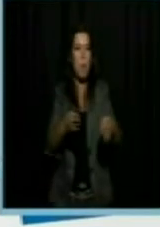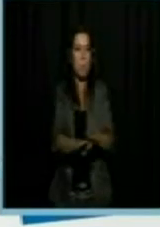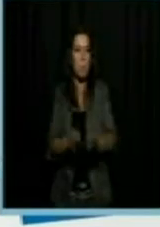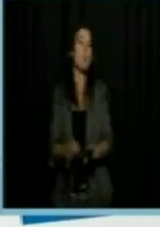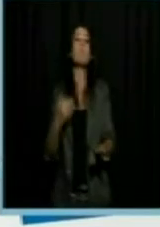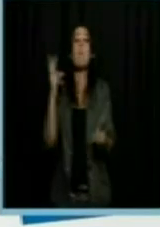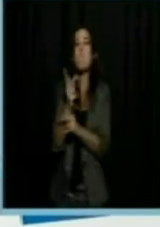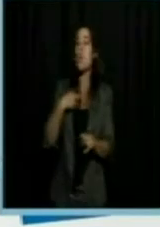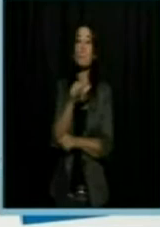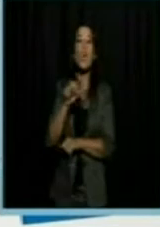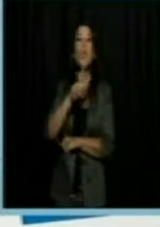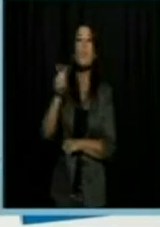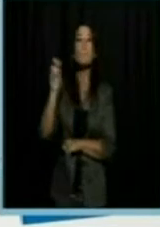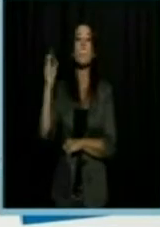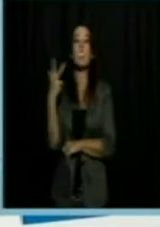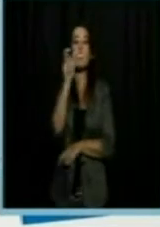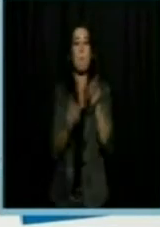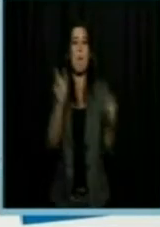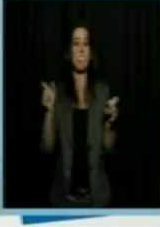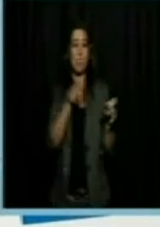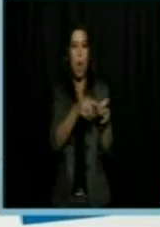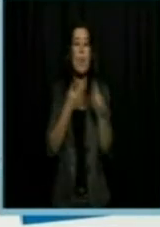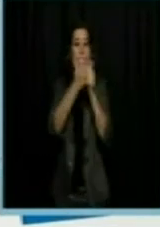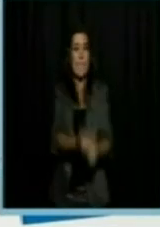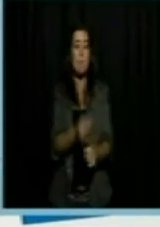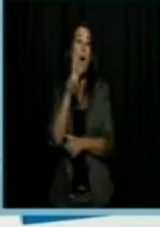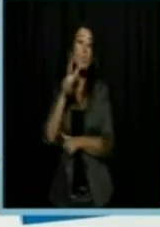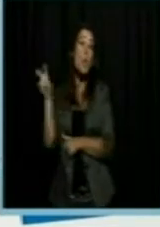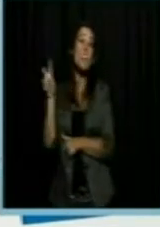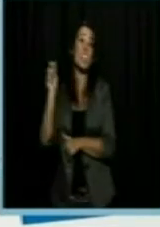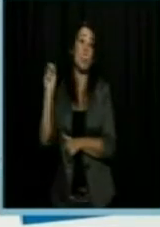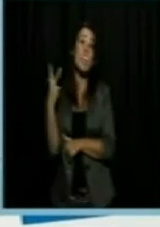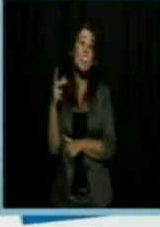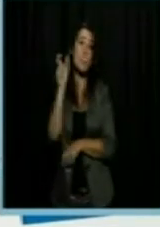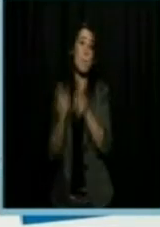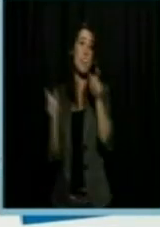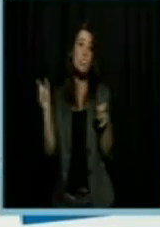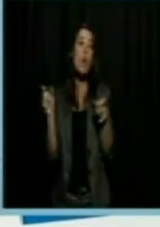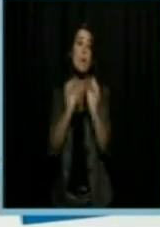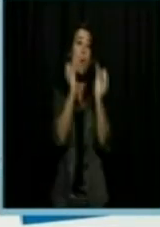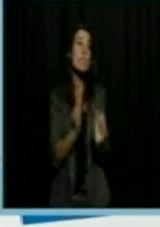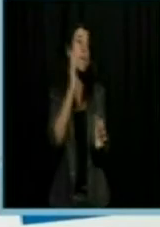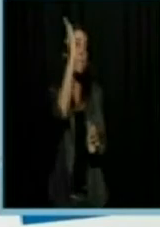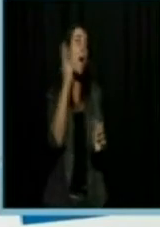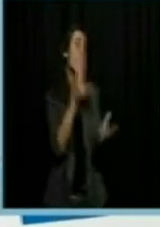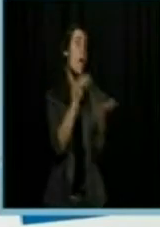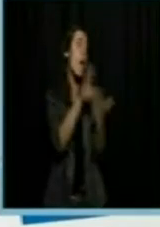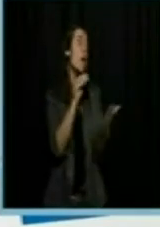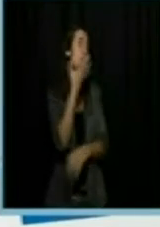soltanto 213 persone, però sono 213 persone che purtroppo hanno questi modelli dall'altra